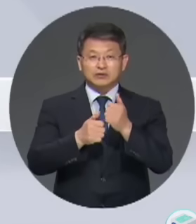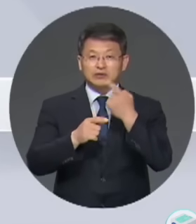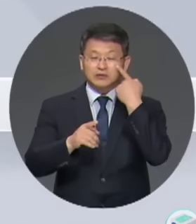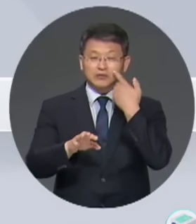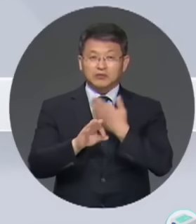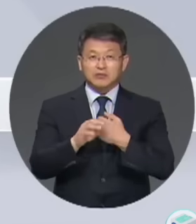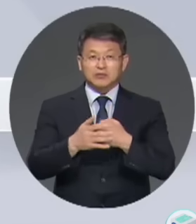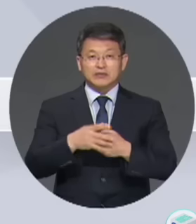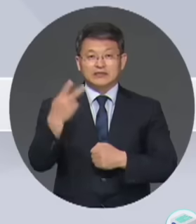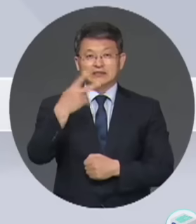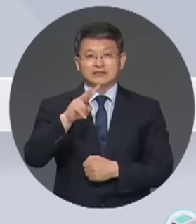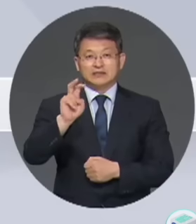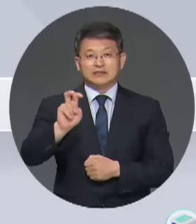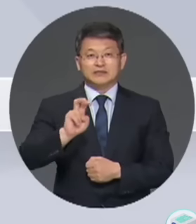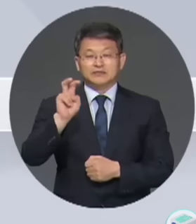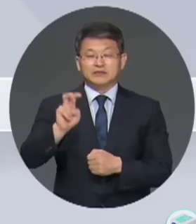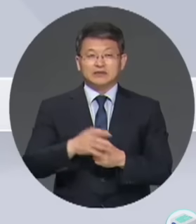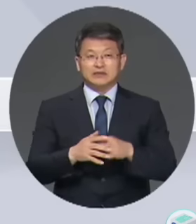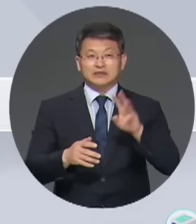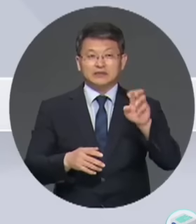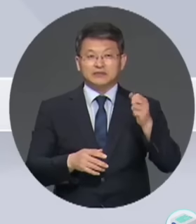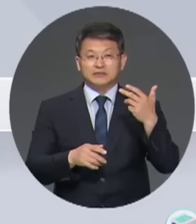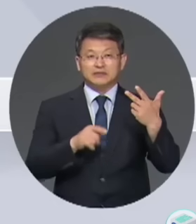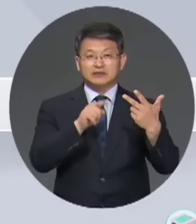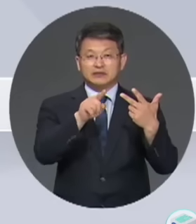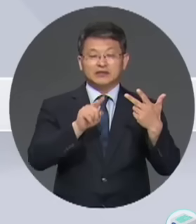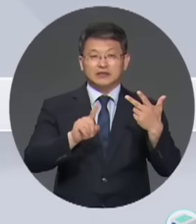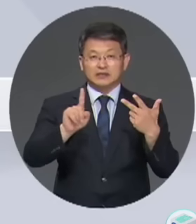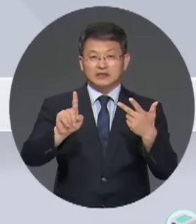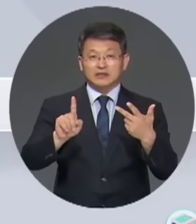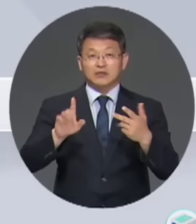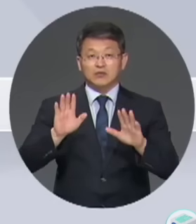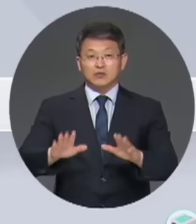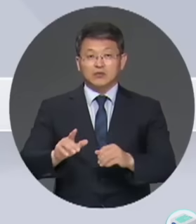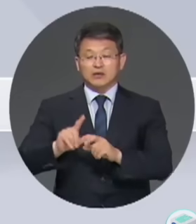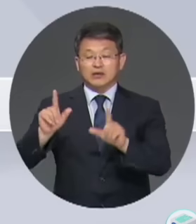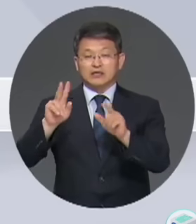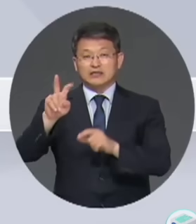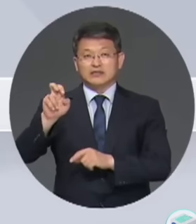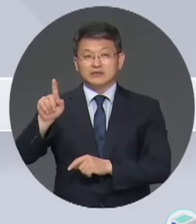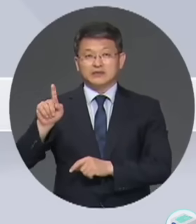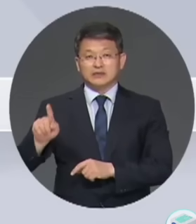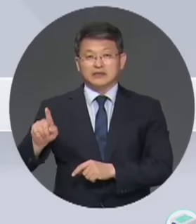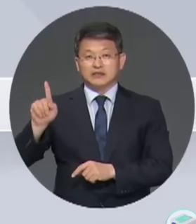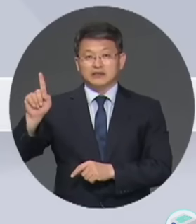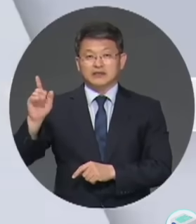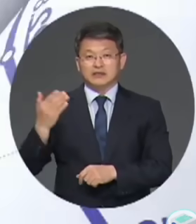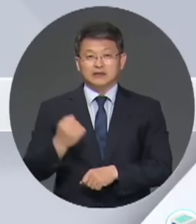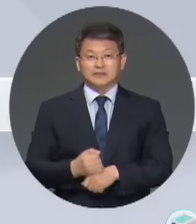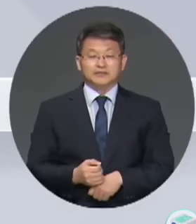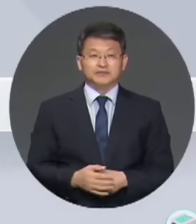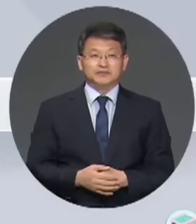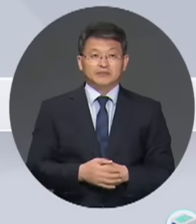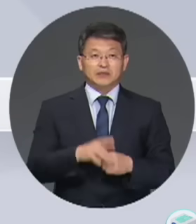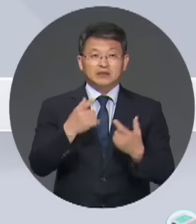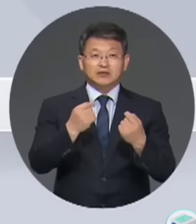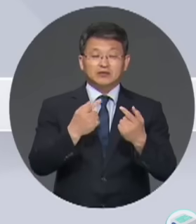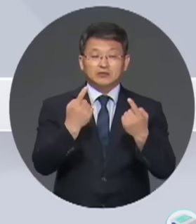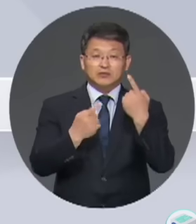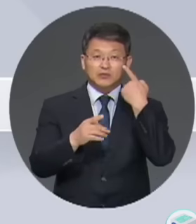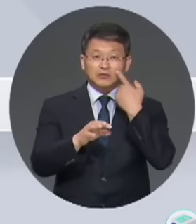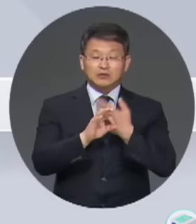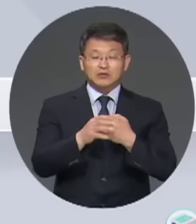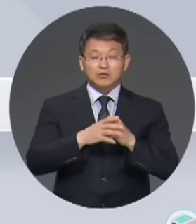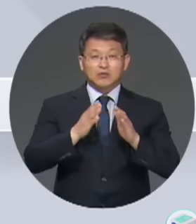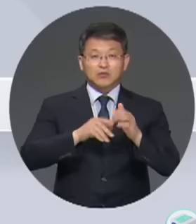경쟁률은 2020년 37대 1에서 올해는 21대 1까지 떨어졌습니다. 이런데도